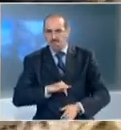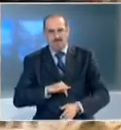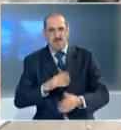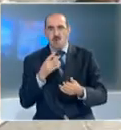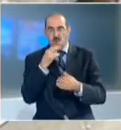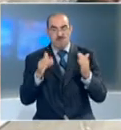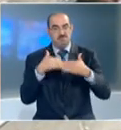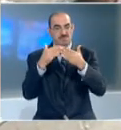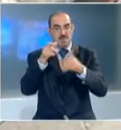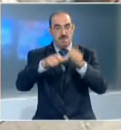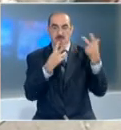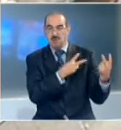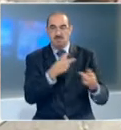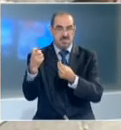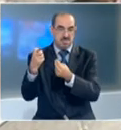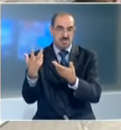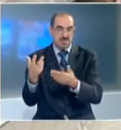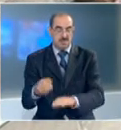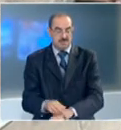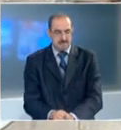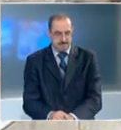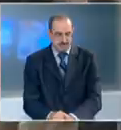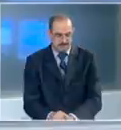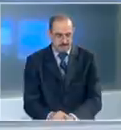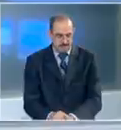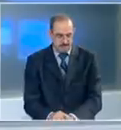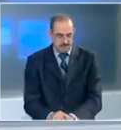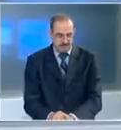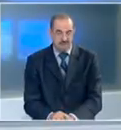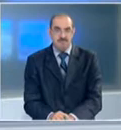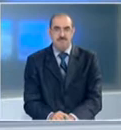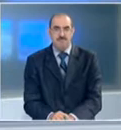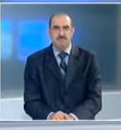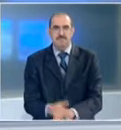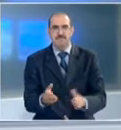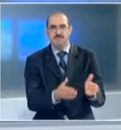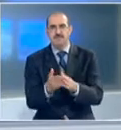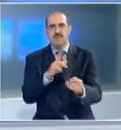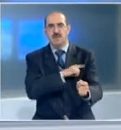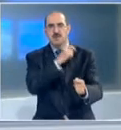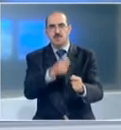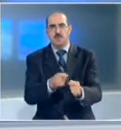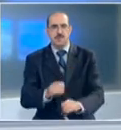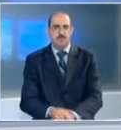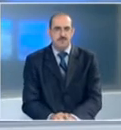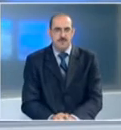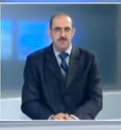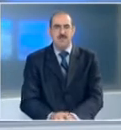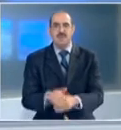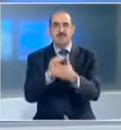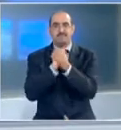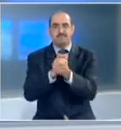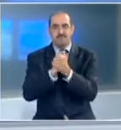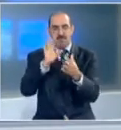وازدياد أعداد الفارين من منازلهم. إلى الرياضة الآن، حيث أسفرت عملية